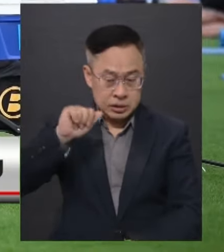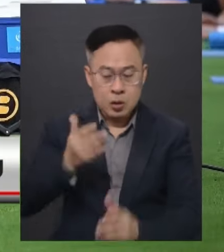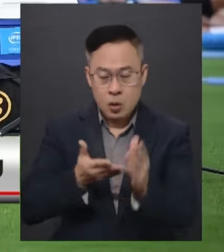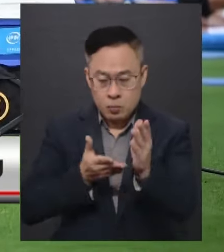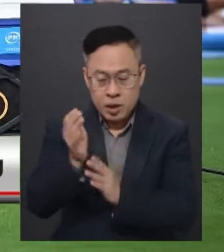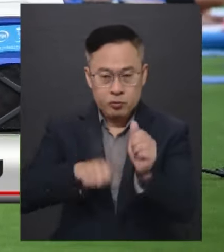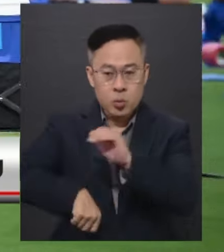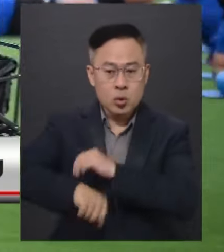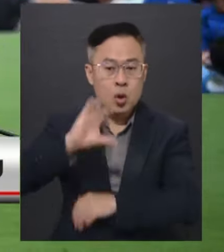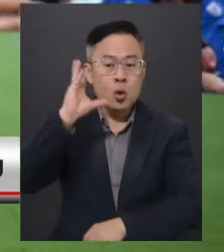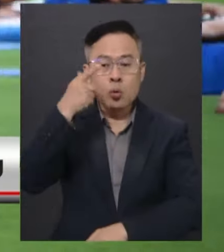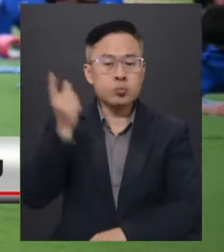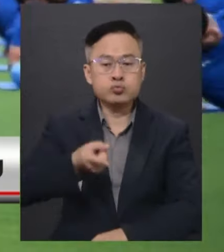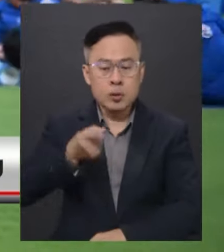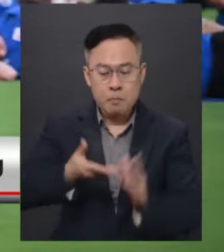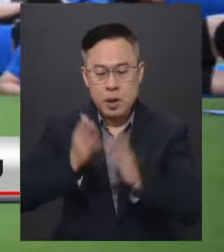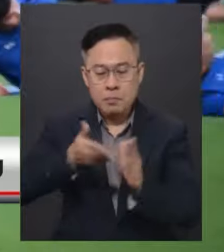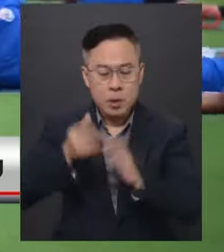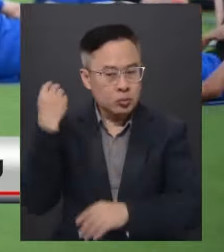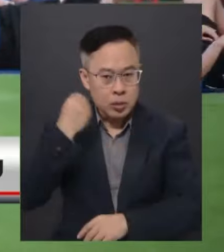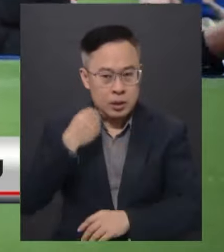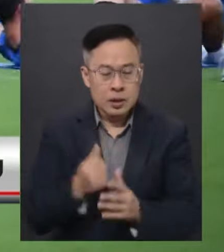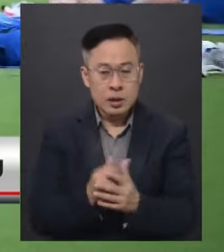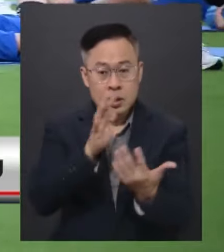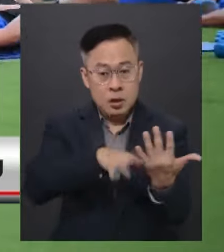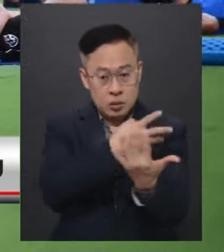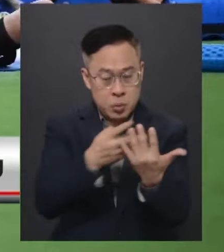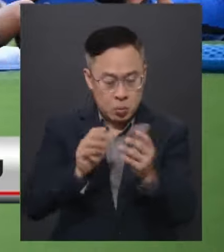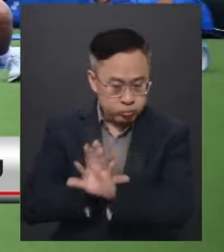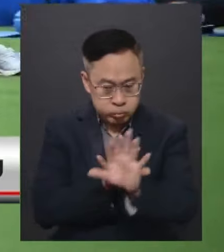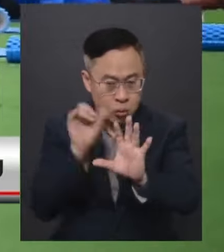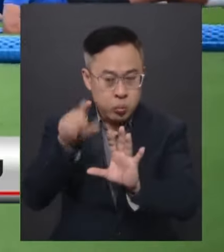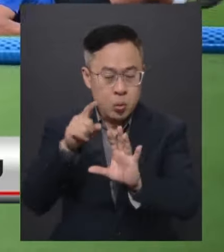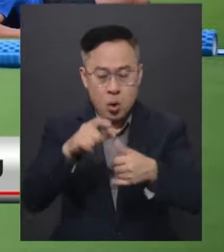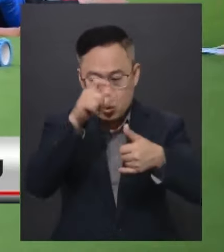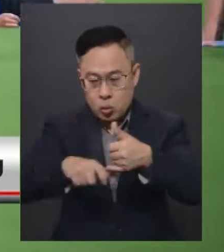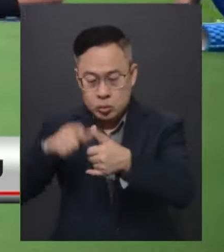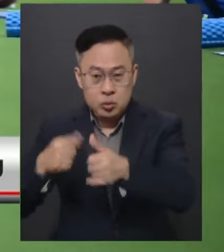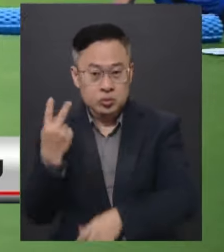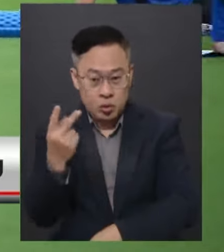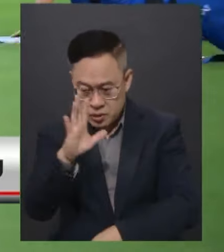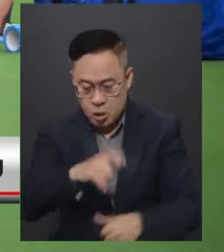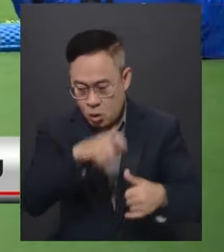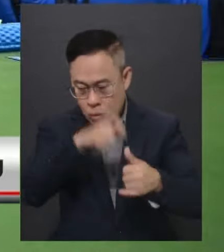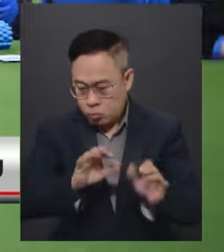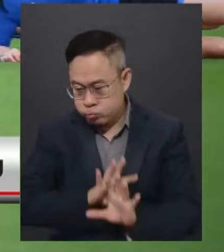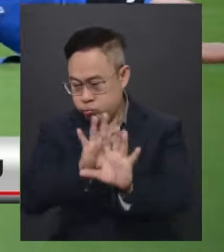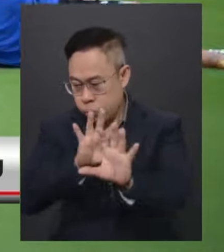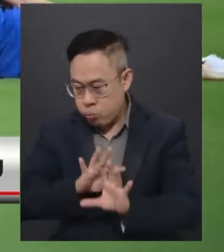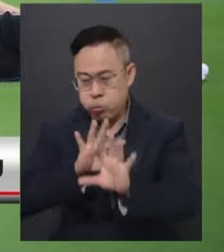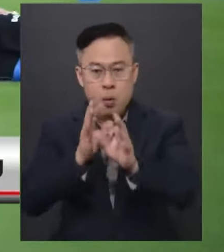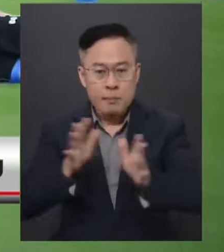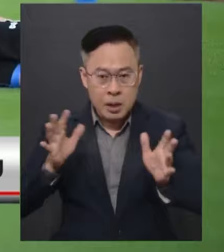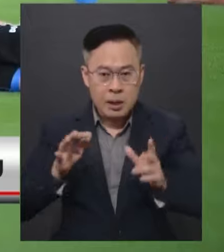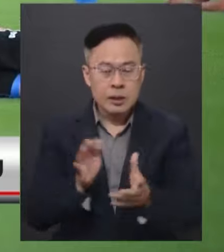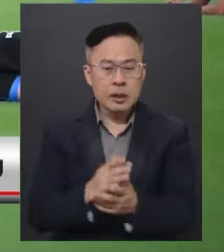เล่นฟุตบอลโลกมาหลายสมัยเกมรุกเกาหลีก็ไม่ได้มีแค่อีคังอินหรือซอนเฮืองมินแต่พวกเขาเนี่ยบุกมากันทั้งทีมแน่นอนว่าเรา